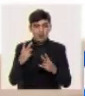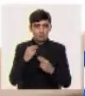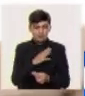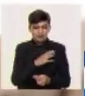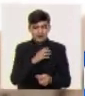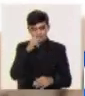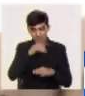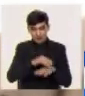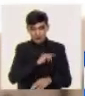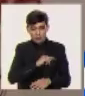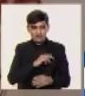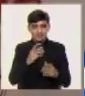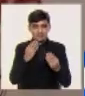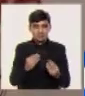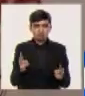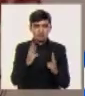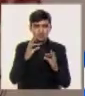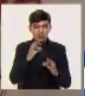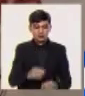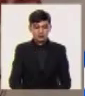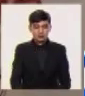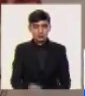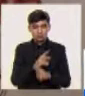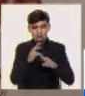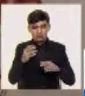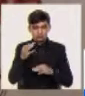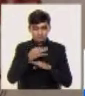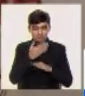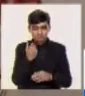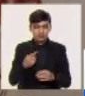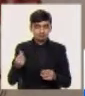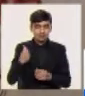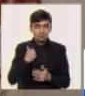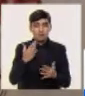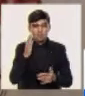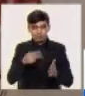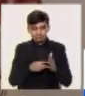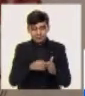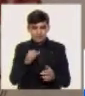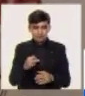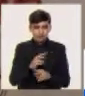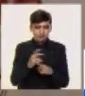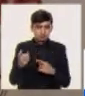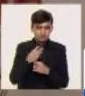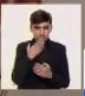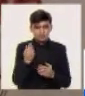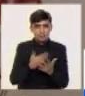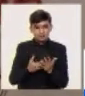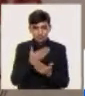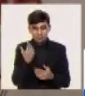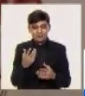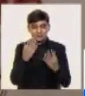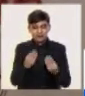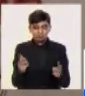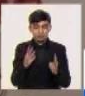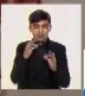сотрудники акимата в день пожара. Никто не называет сумму компенсации, не приходят, не объясняют ничего. Хотя в день пожара люди